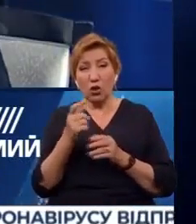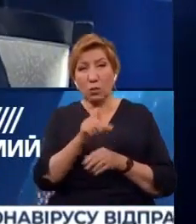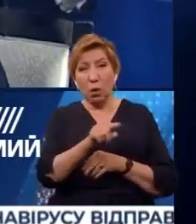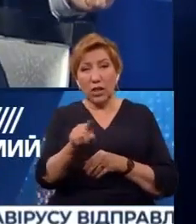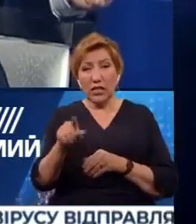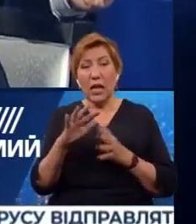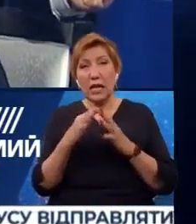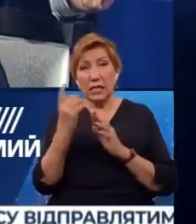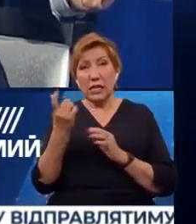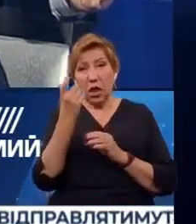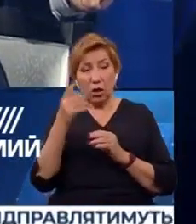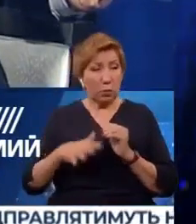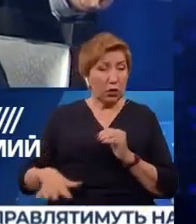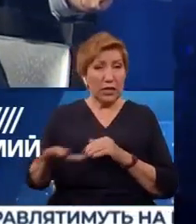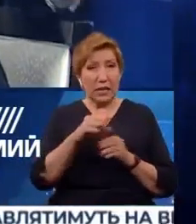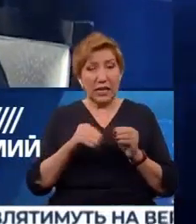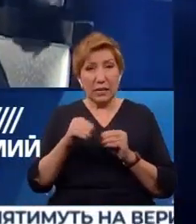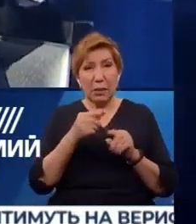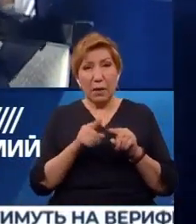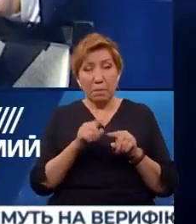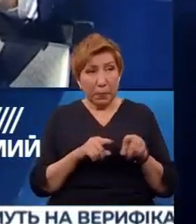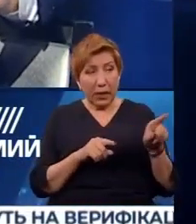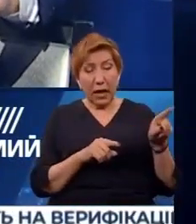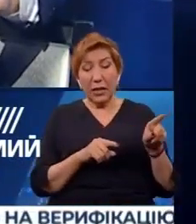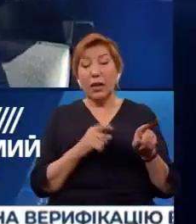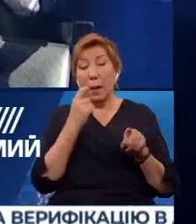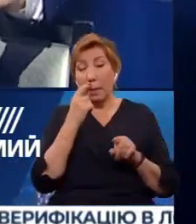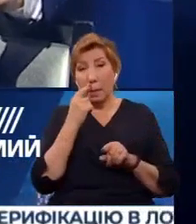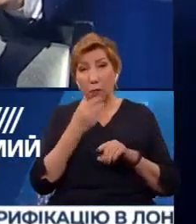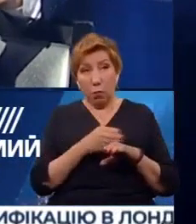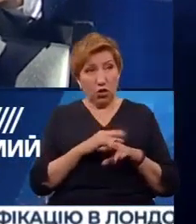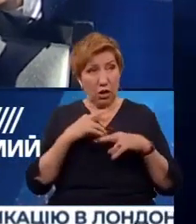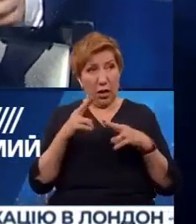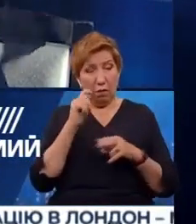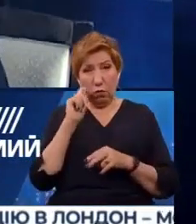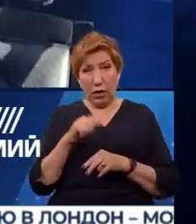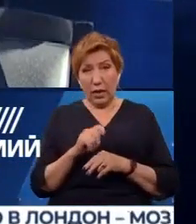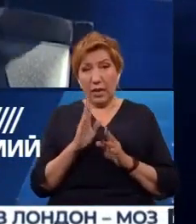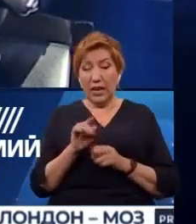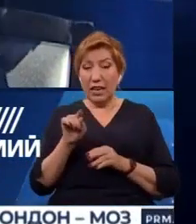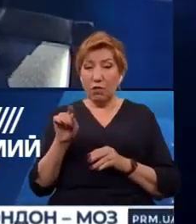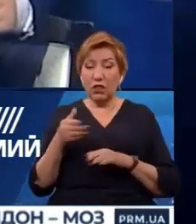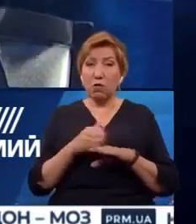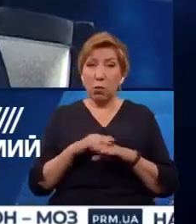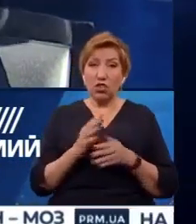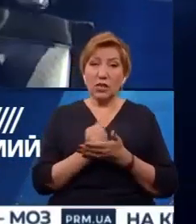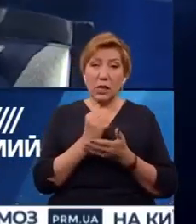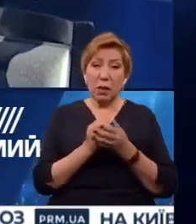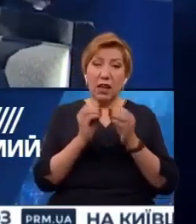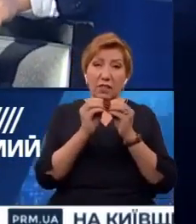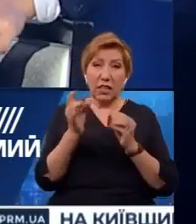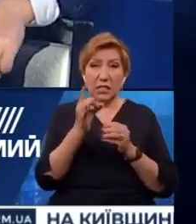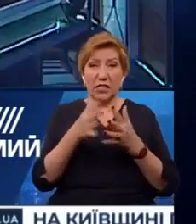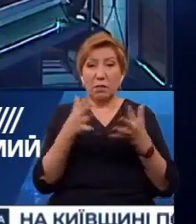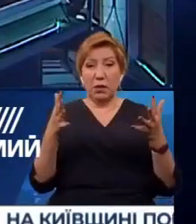І сільськогосподарські землі, які обробляє Польща, приблизно такий же обсяг, як і в Україні. Тільки вони в Польщі заробляють у 10